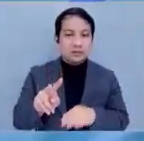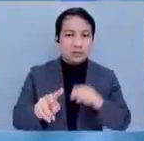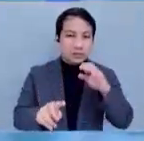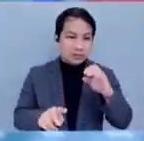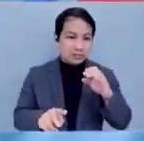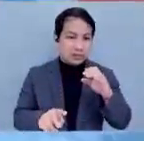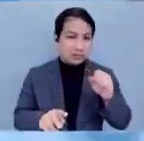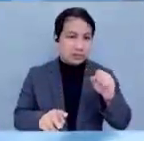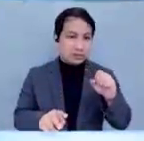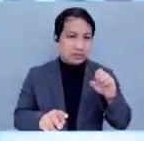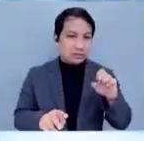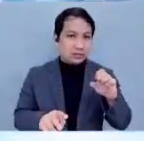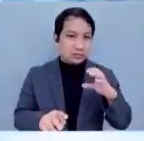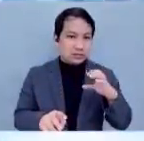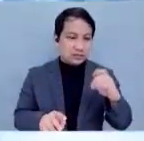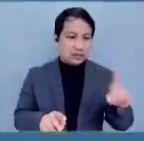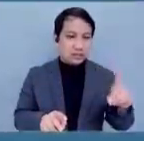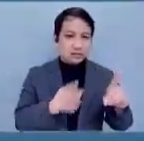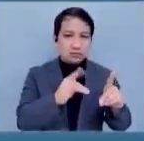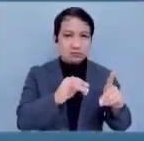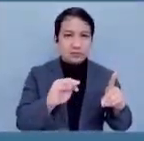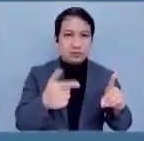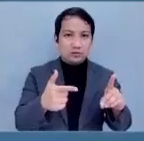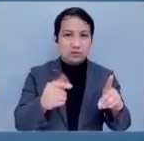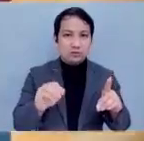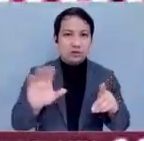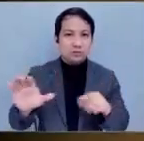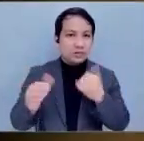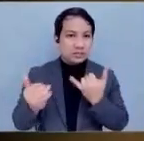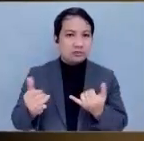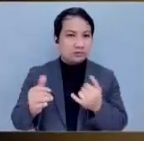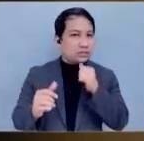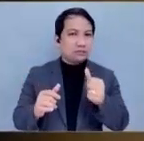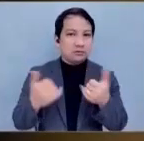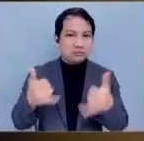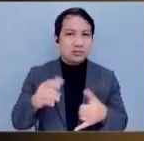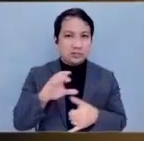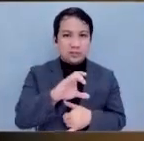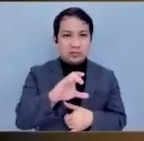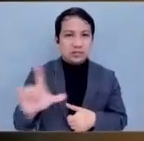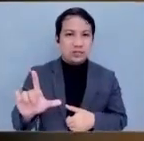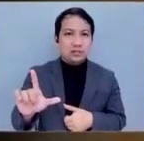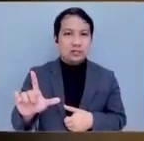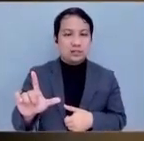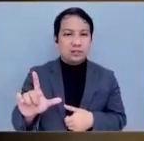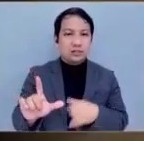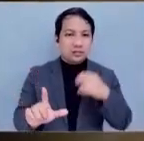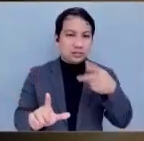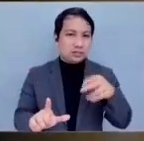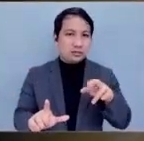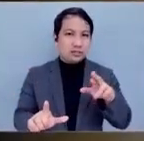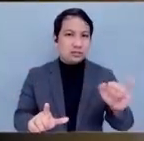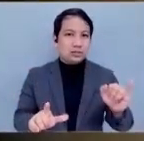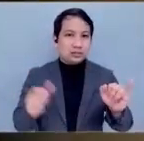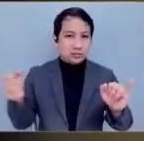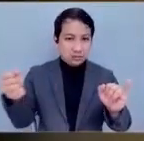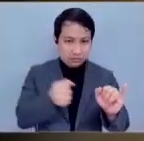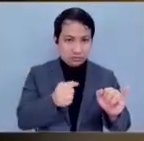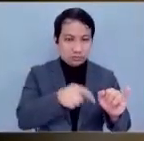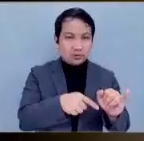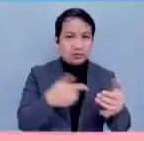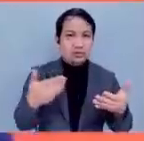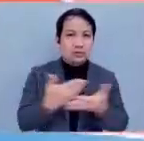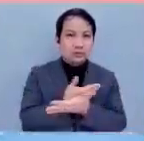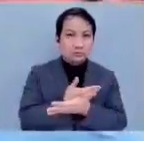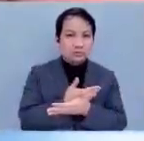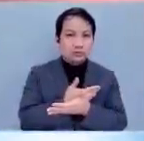ito, hindi na siya maglalaro para sa Creamline Cool Smashers. Inanunsyo ng Akari Power Chargers na si Ced ang pinakabago nilang